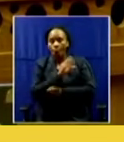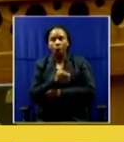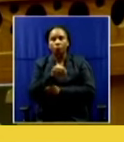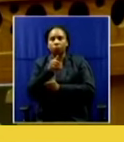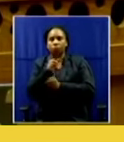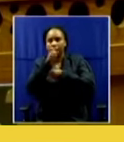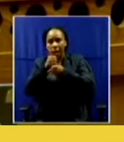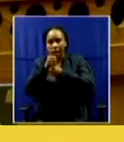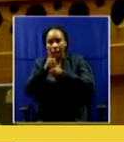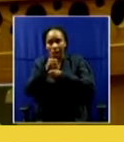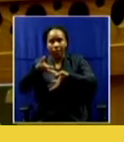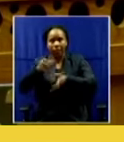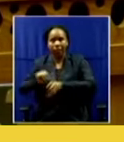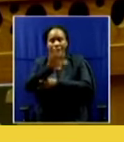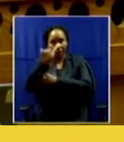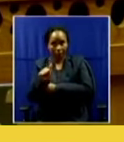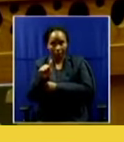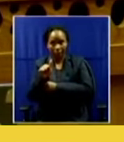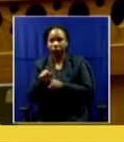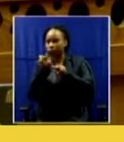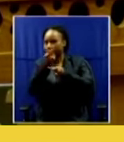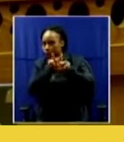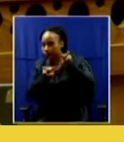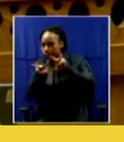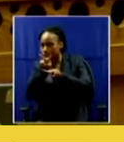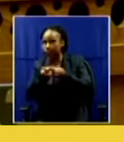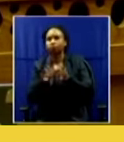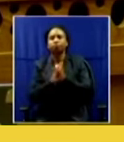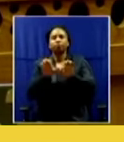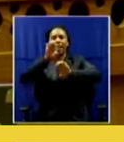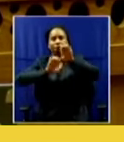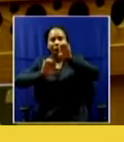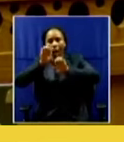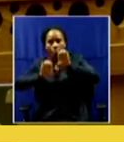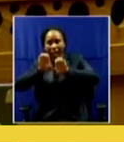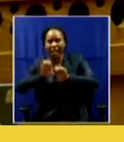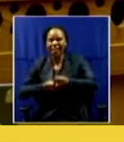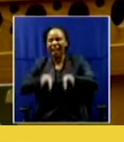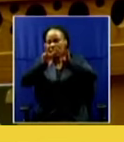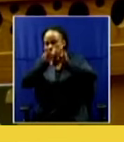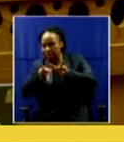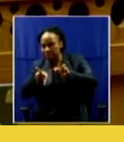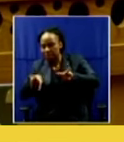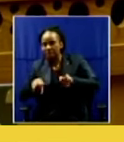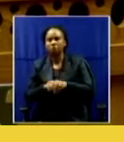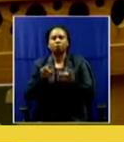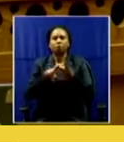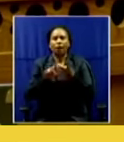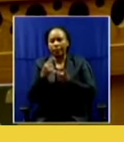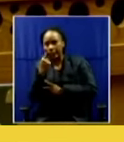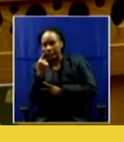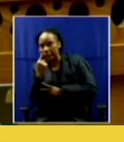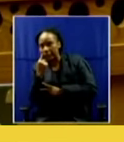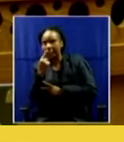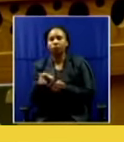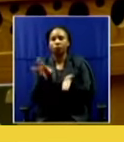importés en Afrique du Sud sont contrôlés, évalués, étudiés, inspectés et enregistrés par l'autorité sud-africaine